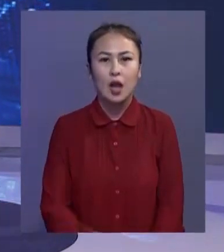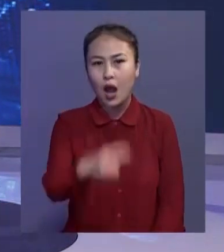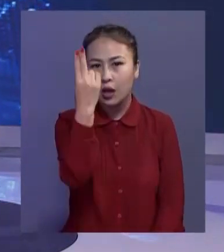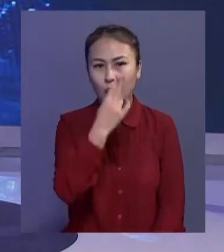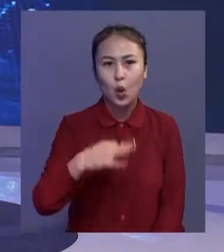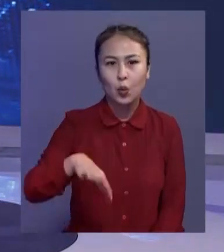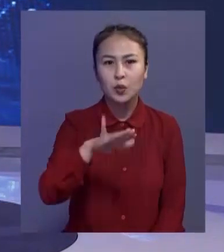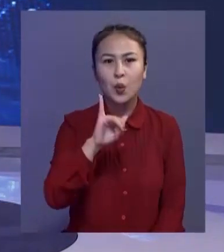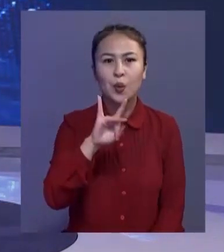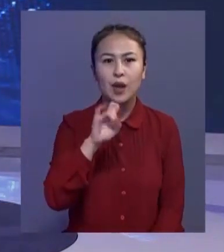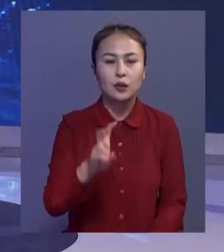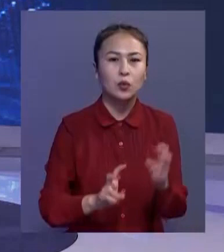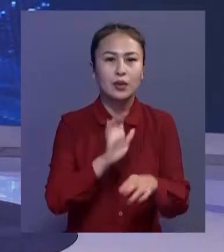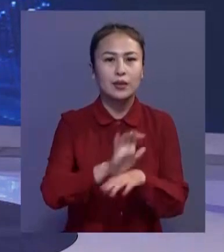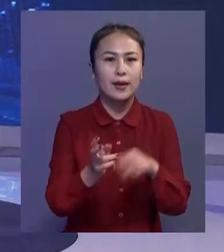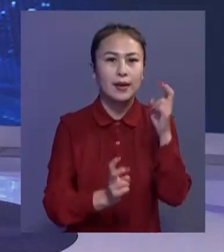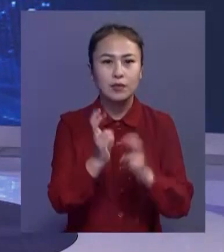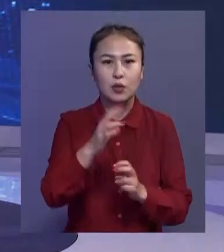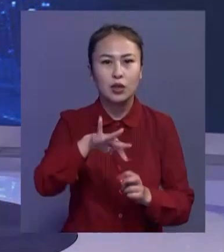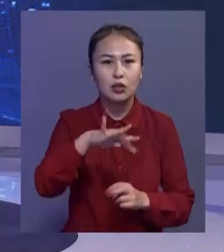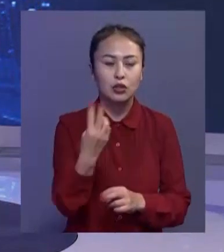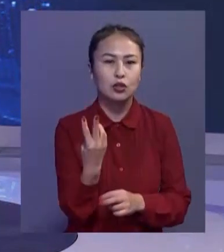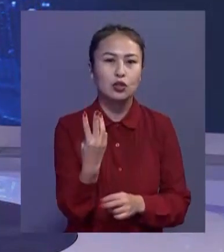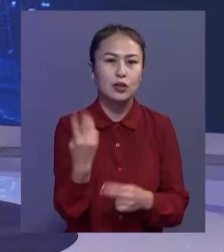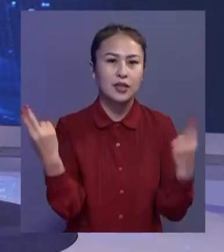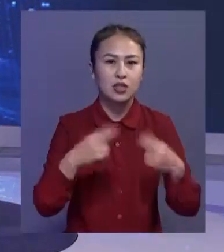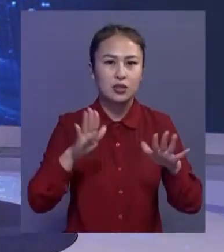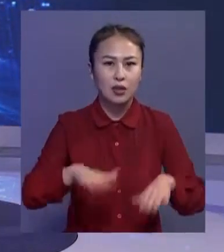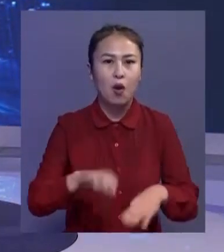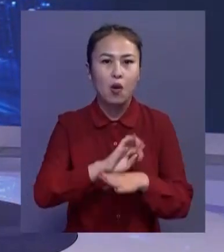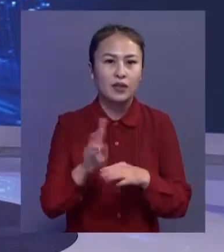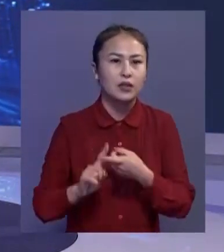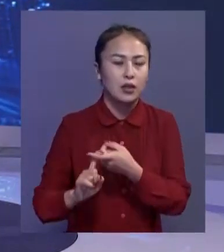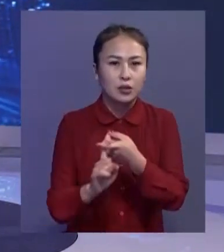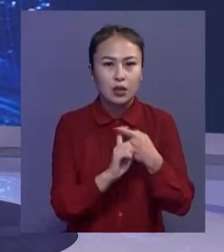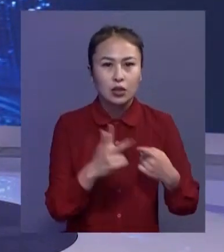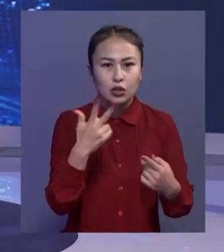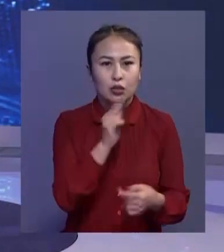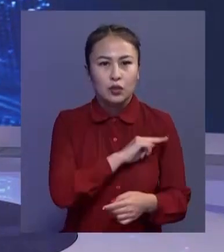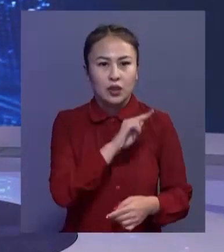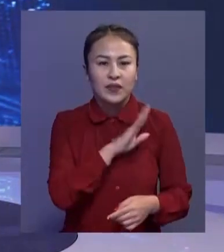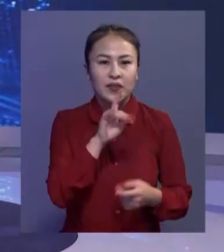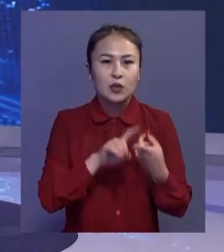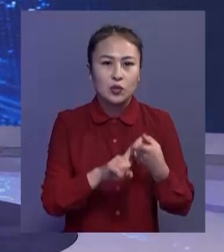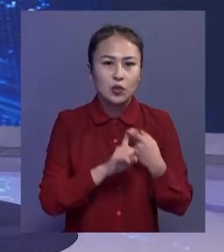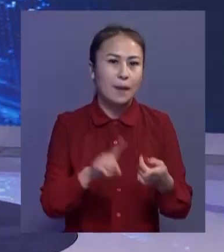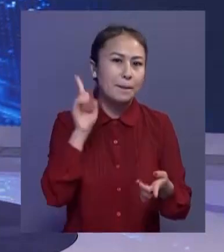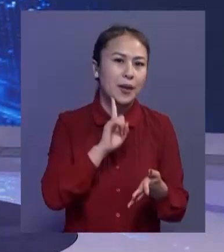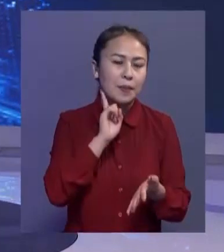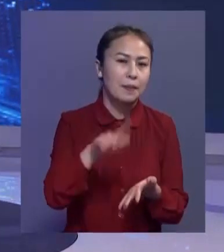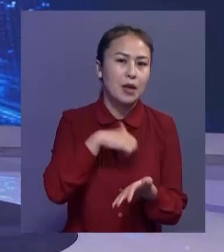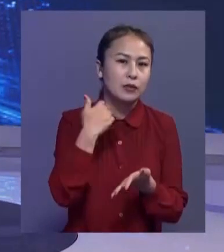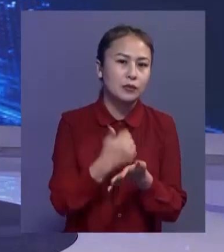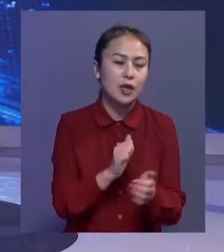Ақмола облысындағы уран өндіретін кәсіпорынның 43 кеншісі коронавирус жұқтырды. Алғашында 3 жұмысшыдан вирус анықталған соң мекеме